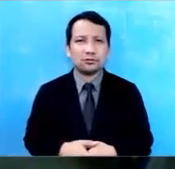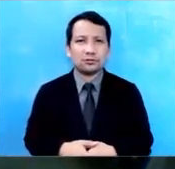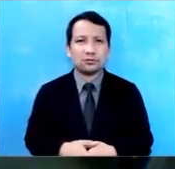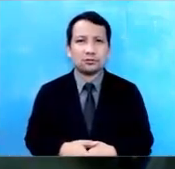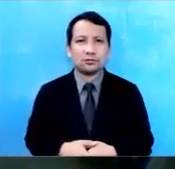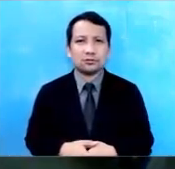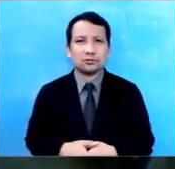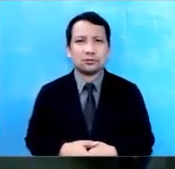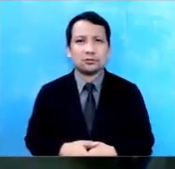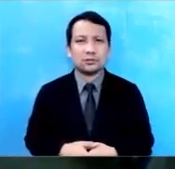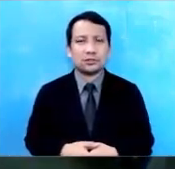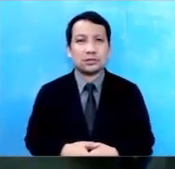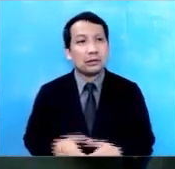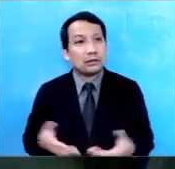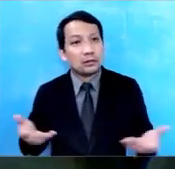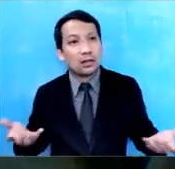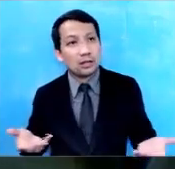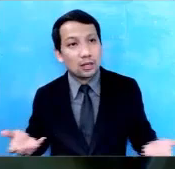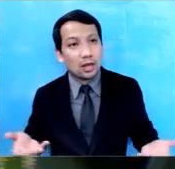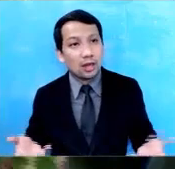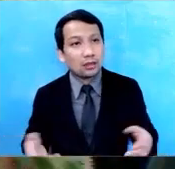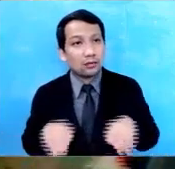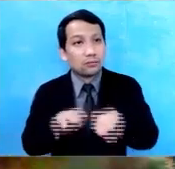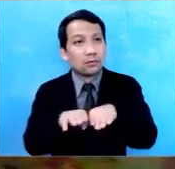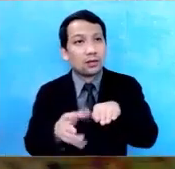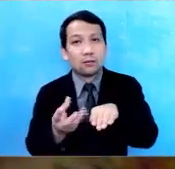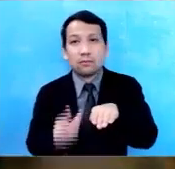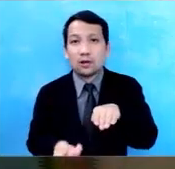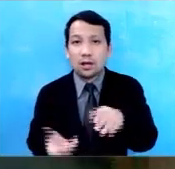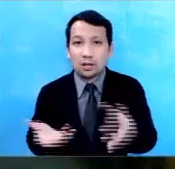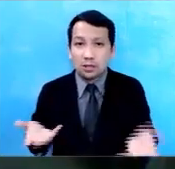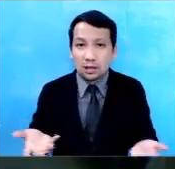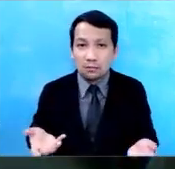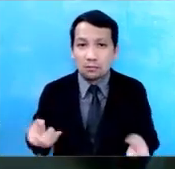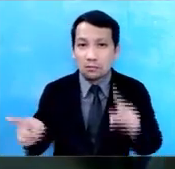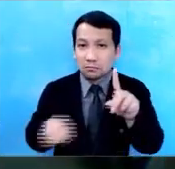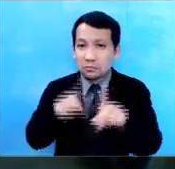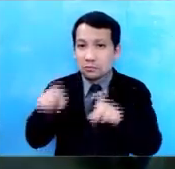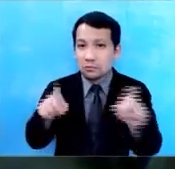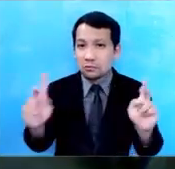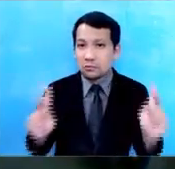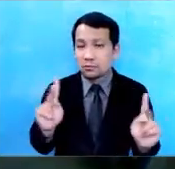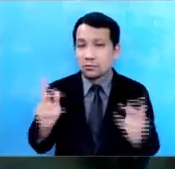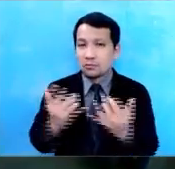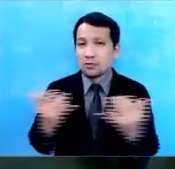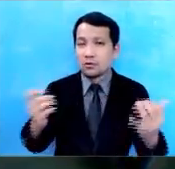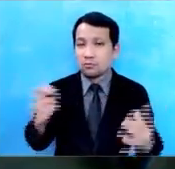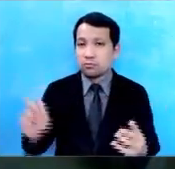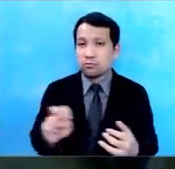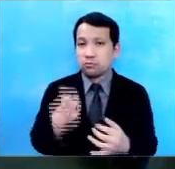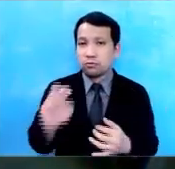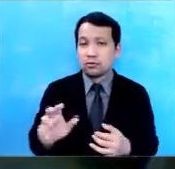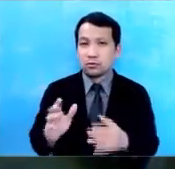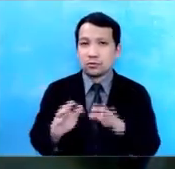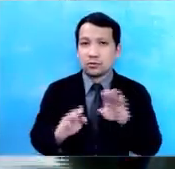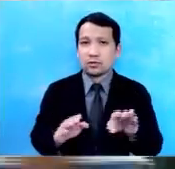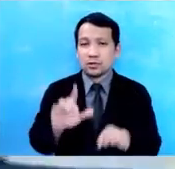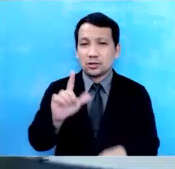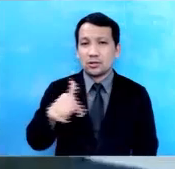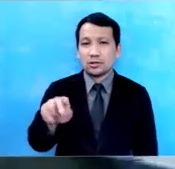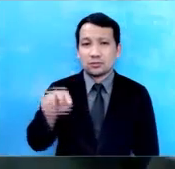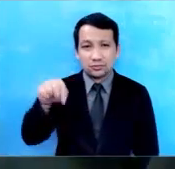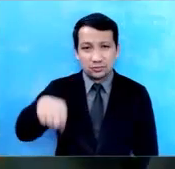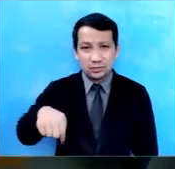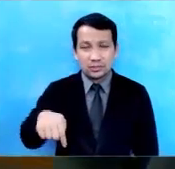Gretchen, nasaan na ba ang mga sinkhole? Yan ang hanggang ngayon tanong ng mga residente, mga turista at mismong LGU dito sa